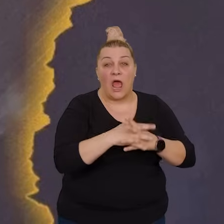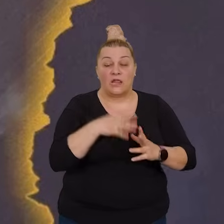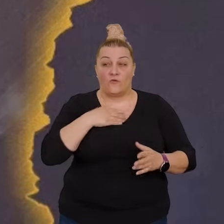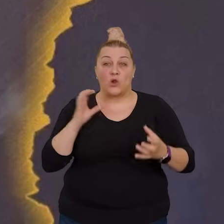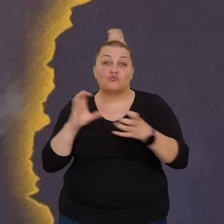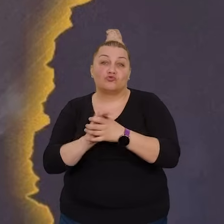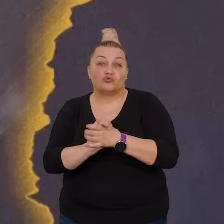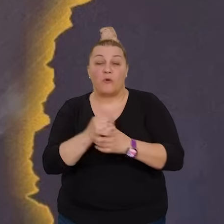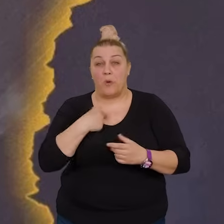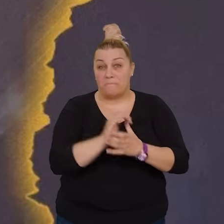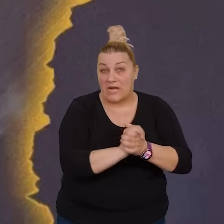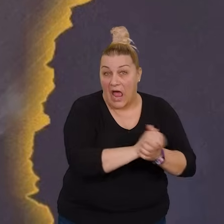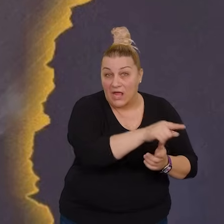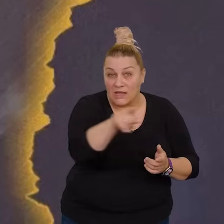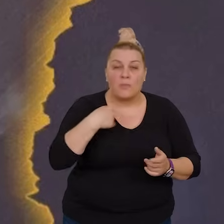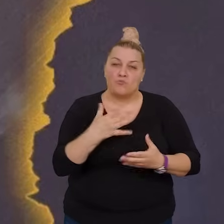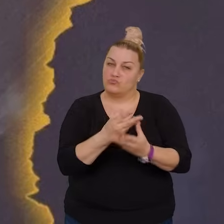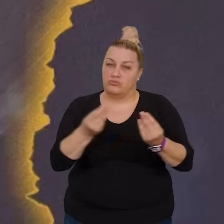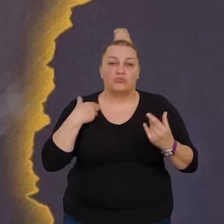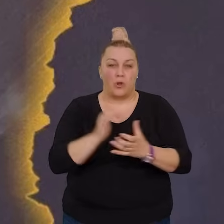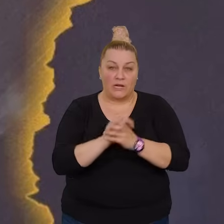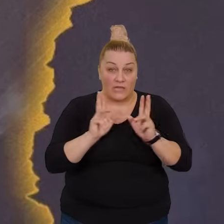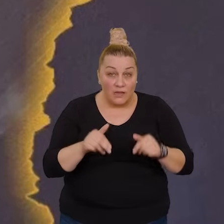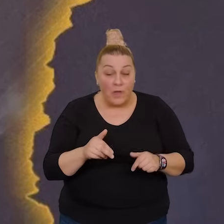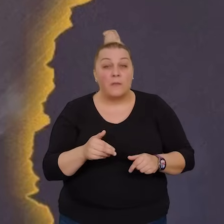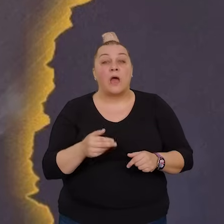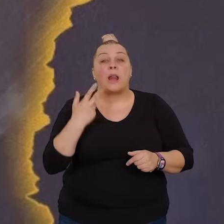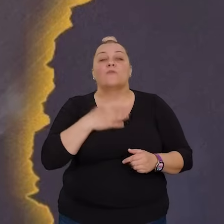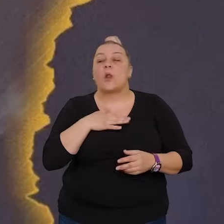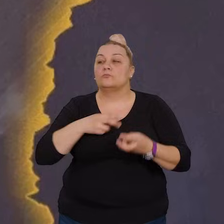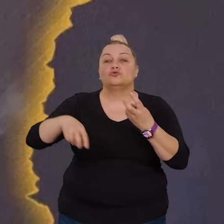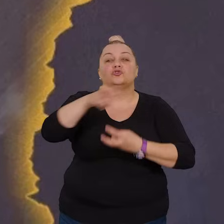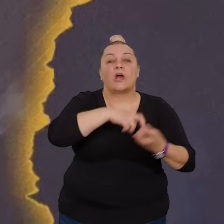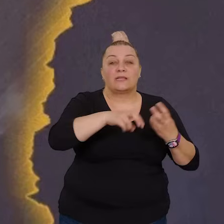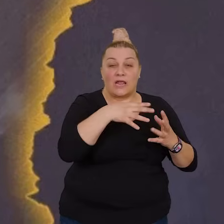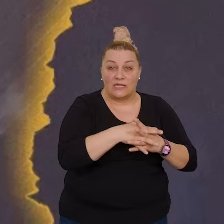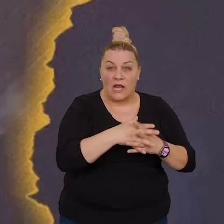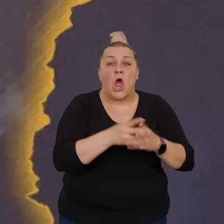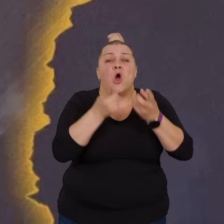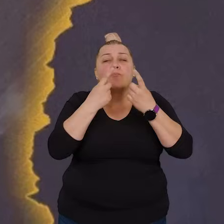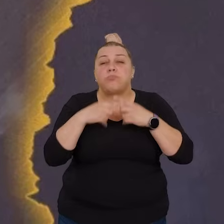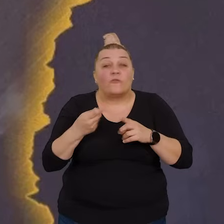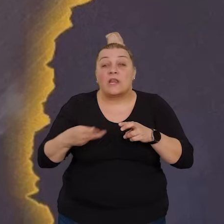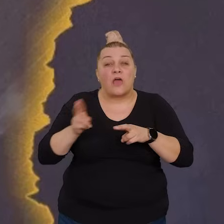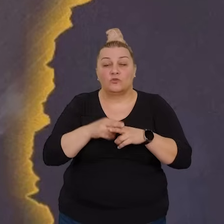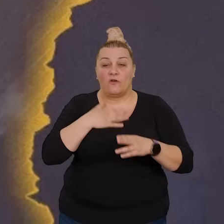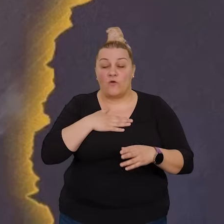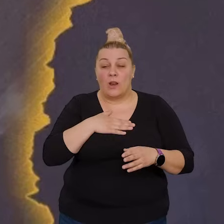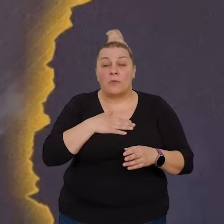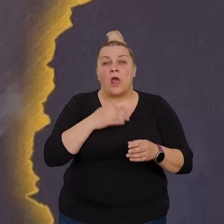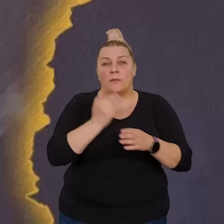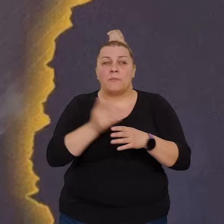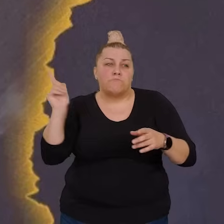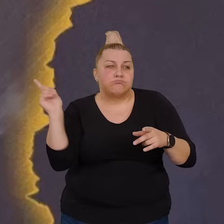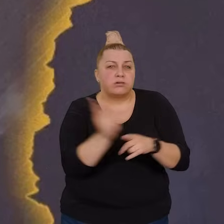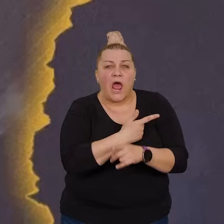svojim prijateljima kojih zaista ima ovdje mnogo. Ali volim šetati po gradu, volim posebno ove zimske dane kad su ulice prazne.